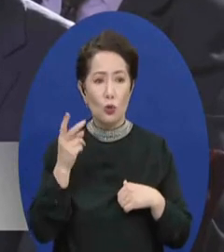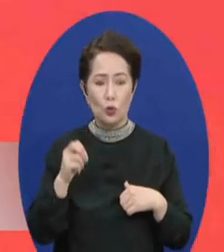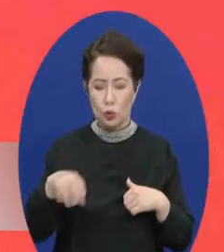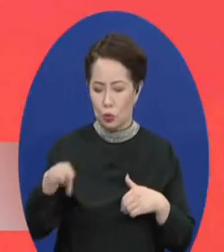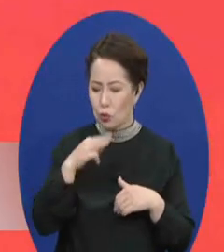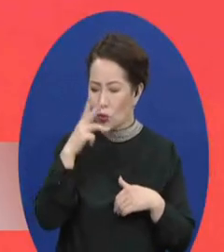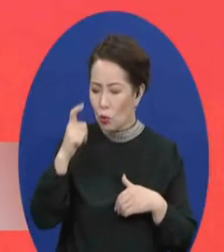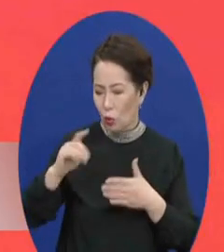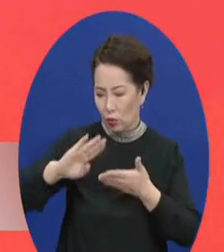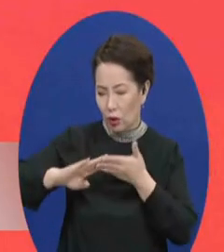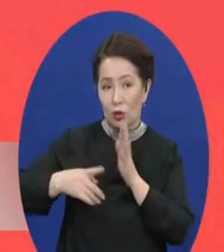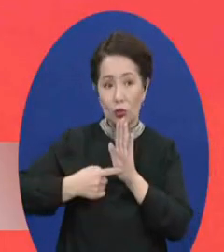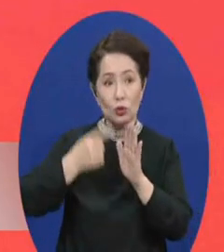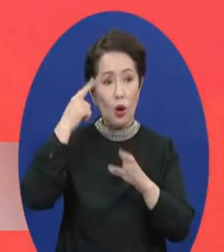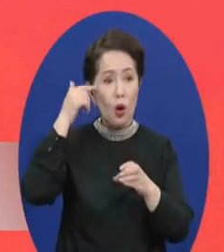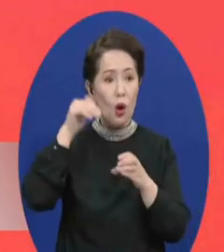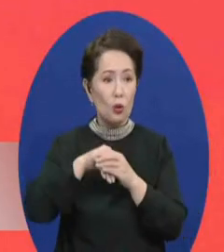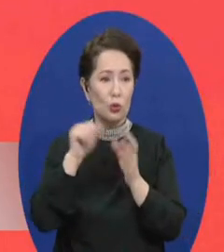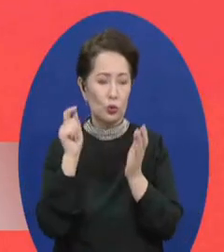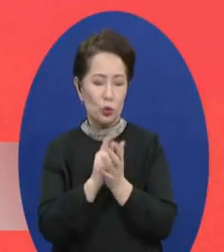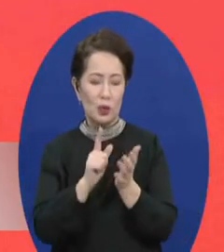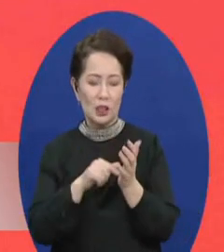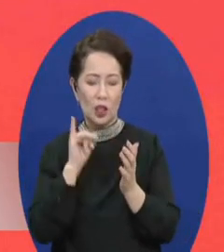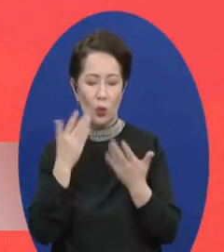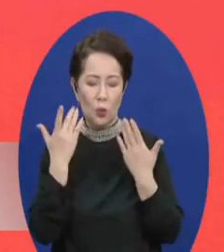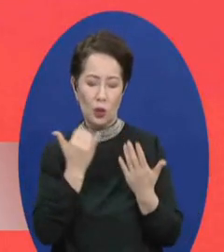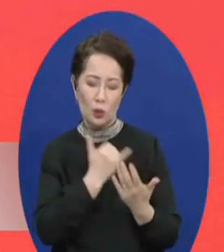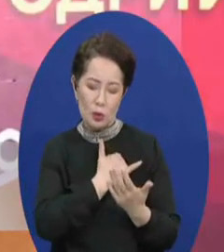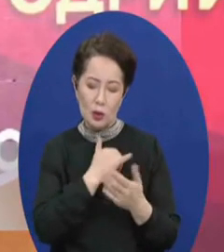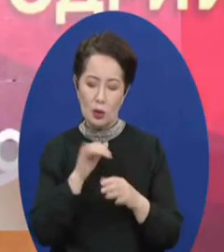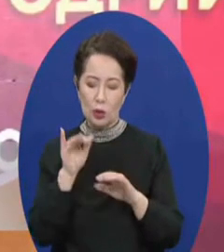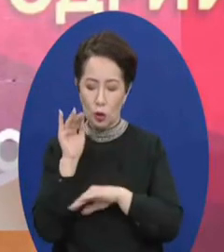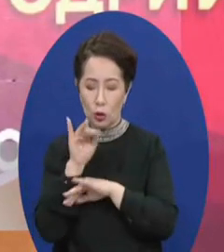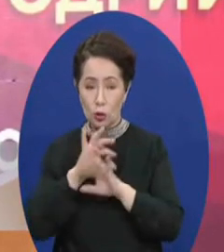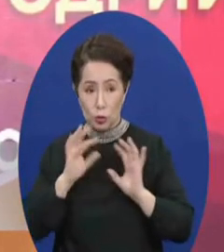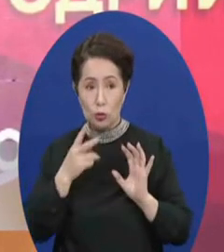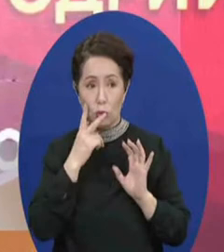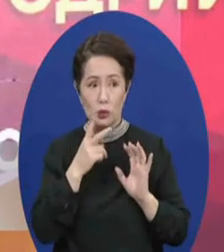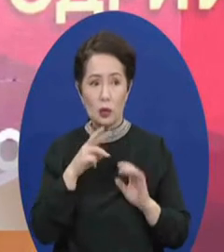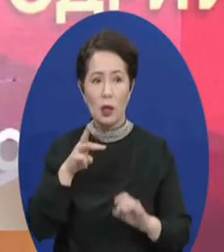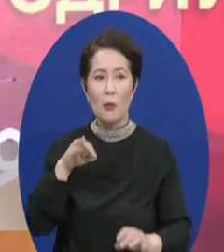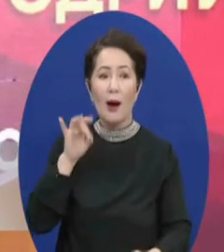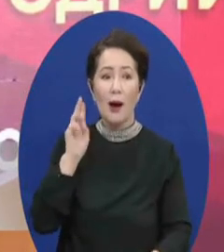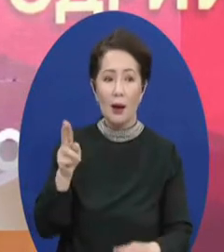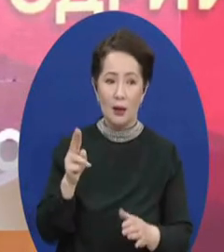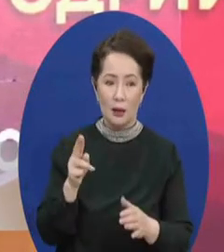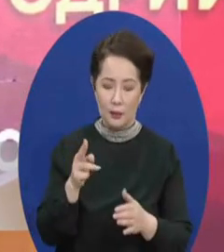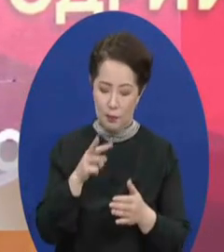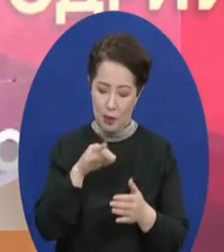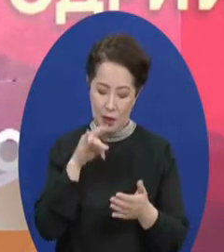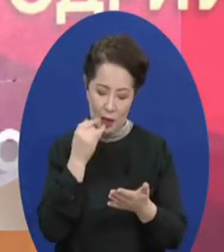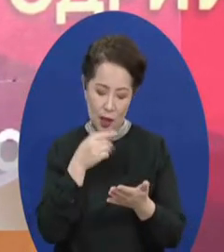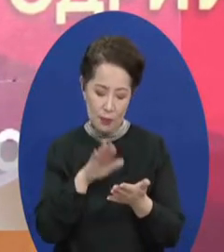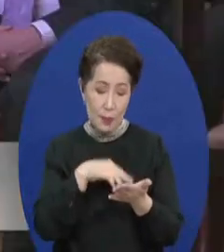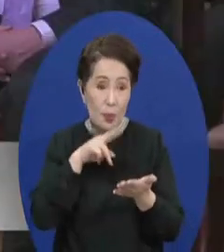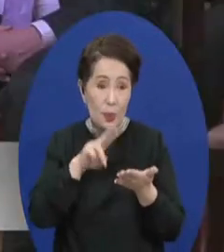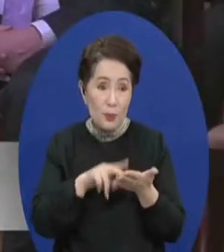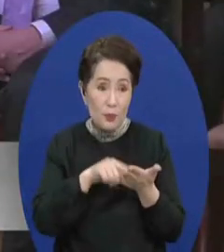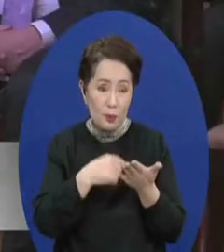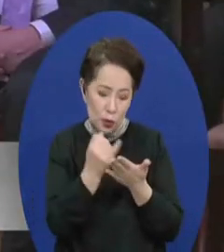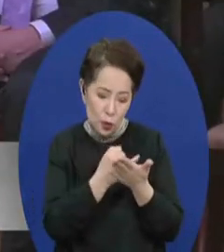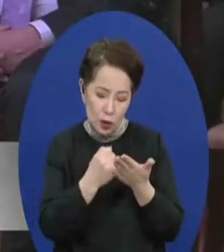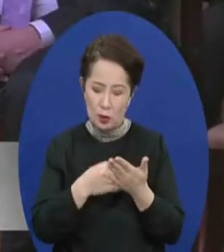ойлгуулах чухал ач холбогдолтой гэж улсын хурлын удирдлага болон албаны бусад төлөөлөл үзэж байгаа юм. Маркийн зураачаар Монгол шуудан компаний зураач